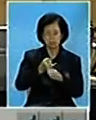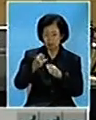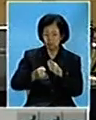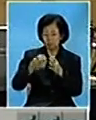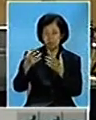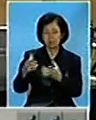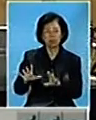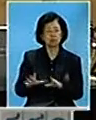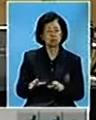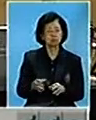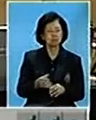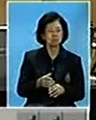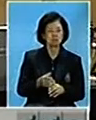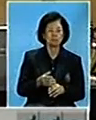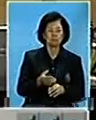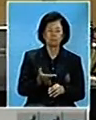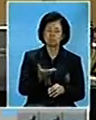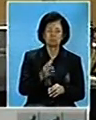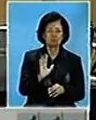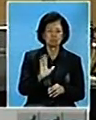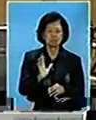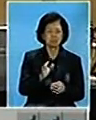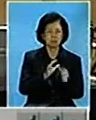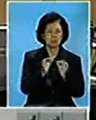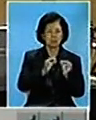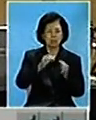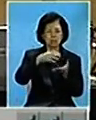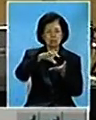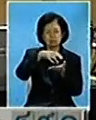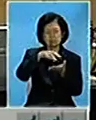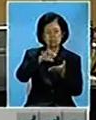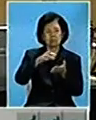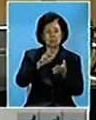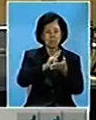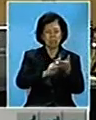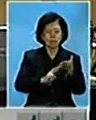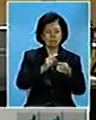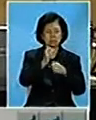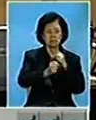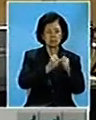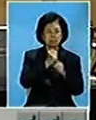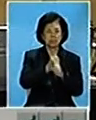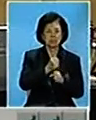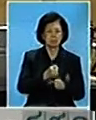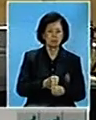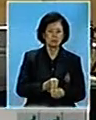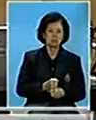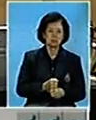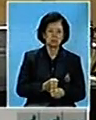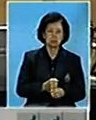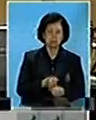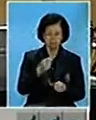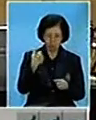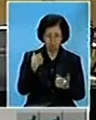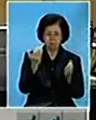นี่ยผมว่ามันไม่ใช่เป็นการอภิปรายรายงานประจำปีนะครับอย่างนั้น แล้วมันจะกระทบก